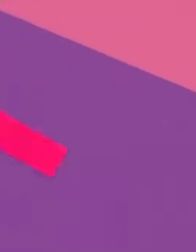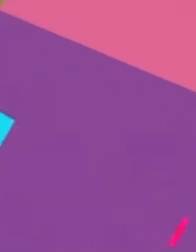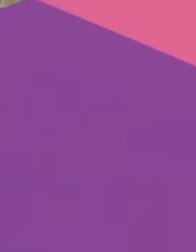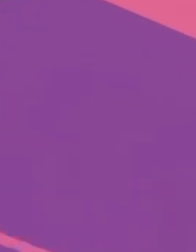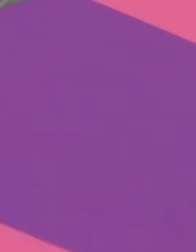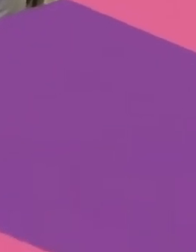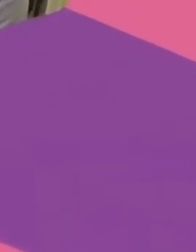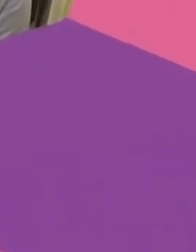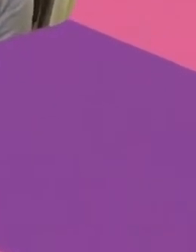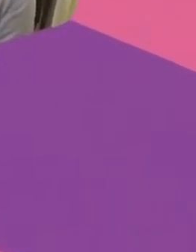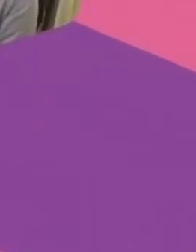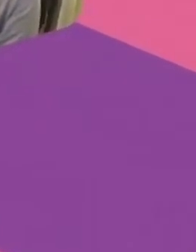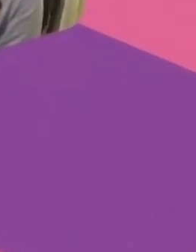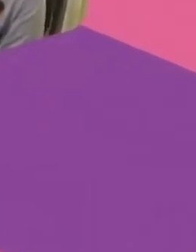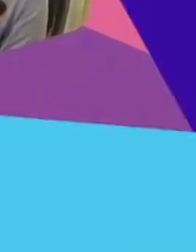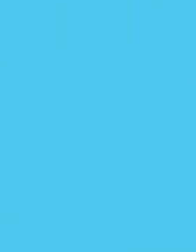the